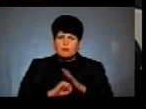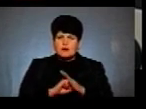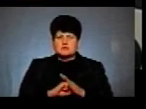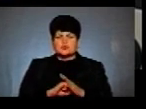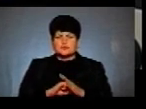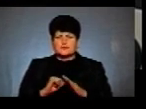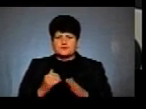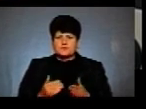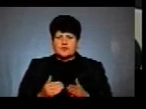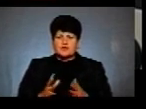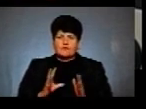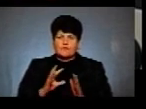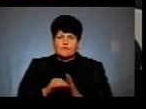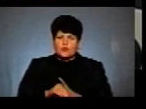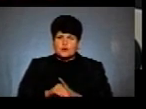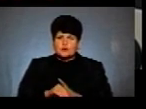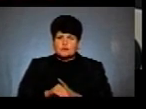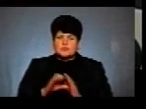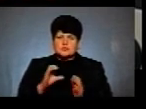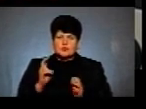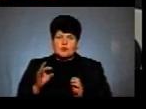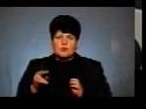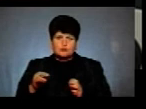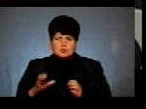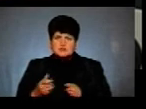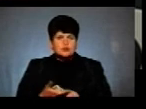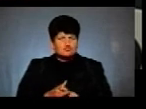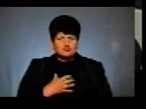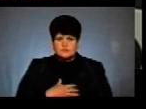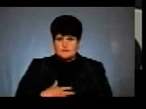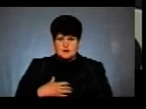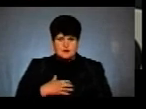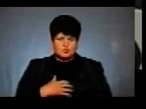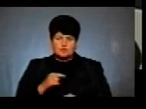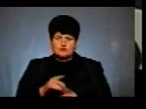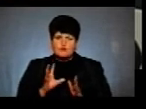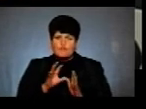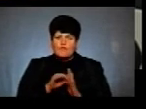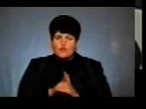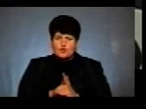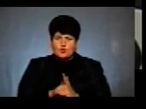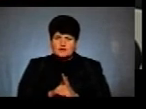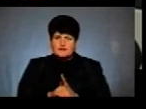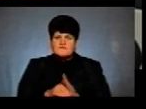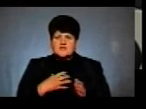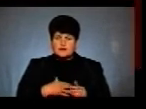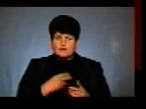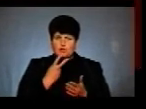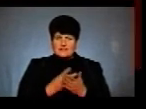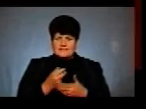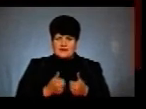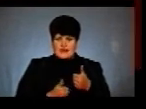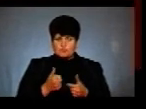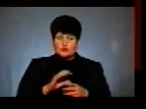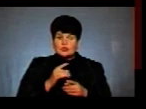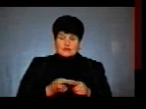Science, таких, які входять у Scopus. Це дуже важливо, тому що це також входить, до речі, як один з важливих показників рейтингу. Тому